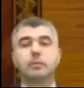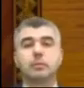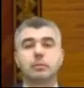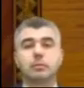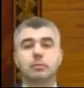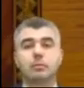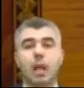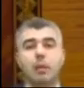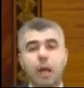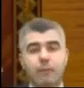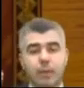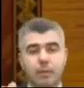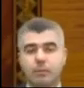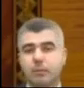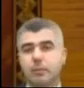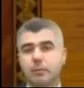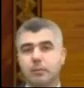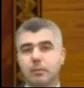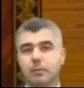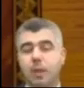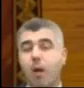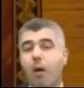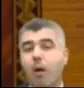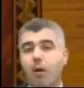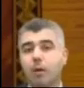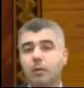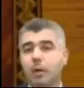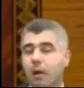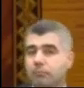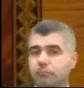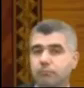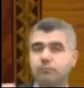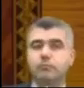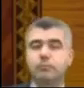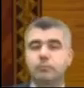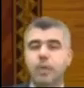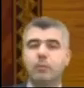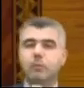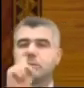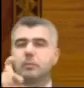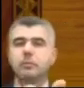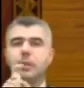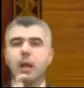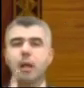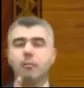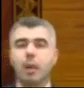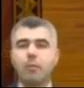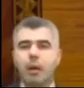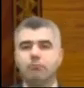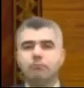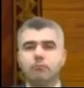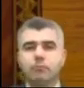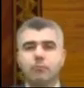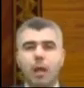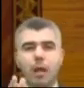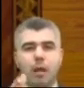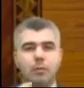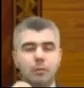نبأ الانتصار، وكان هناك أيضا السفراء بشأن التجارة